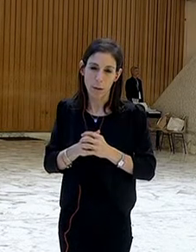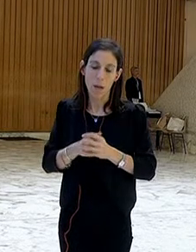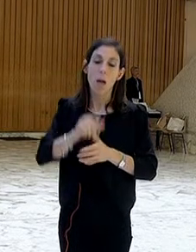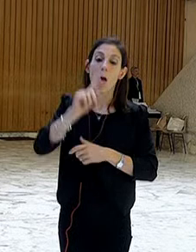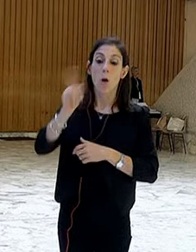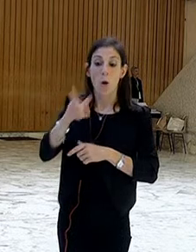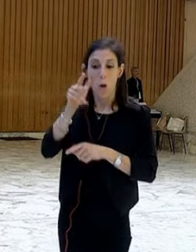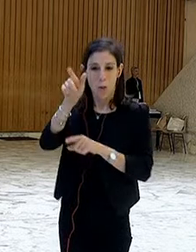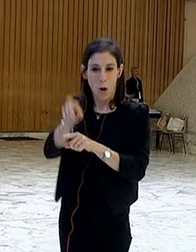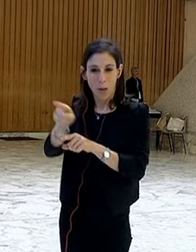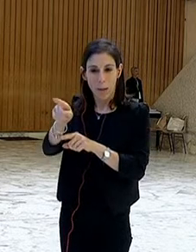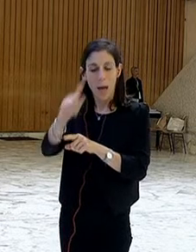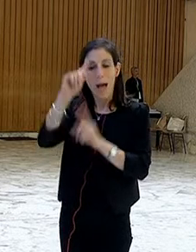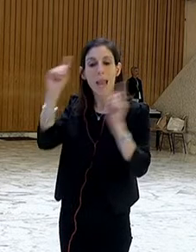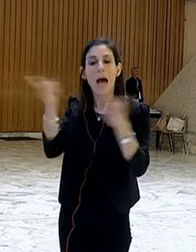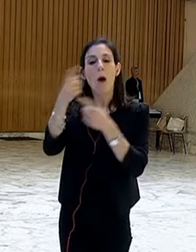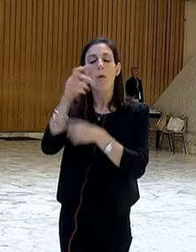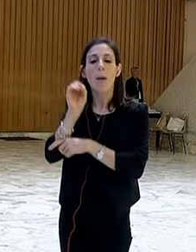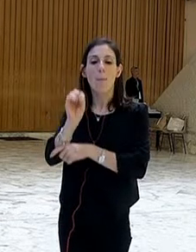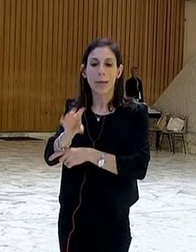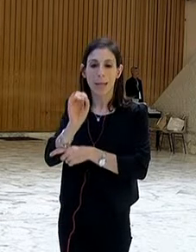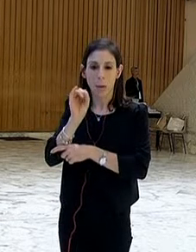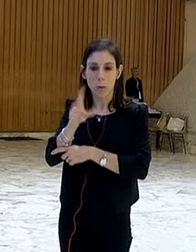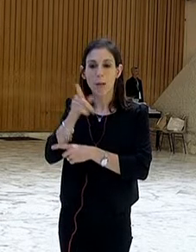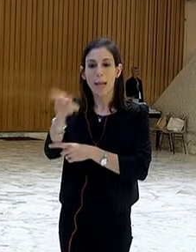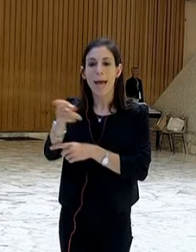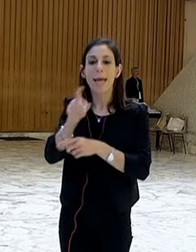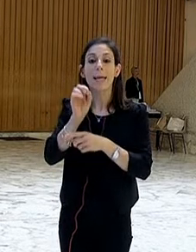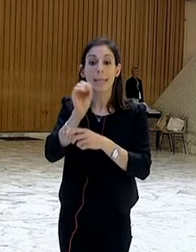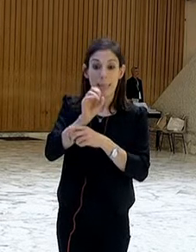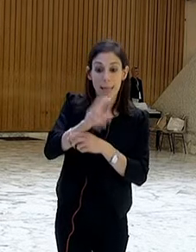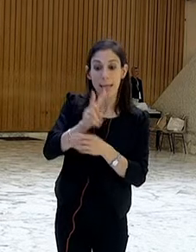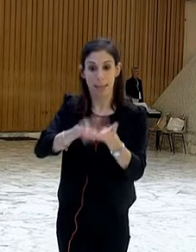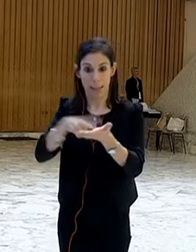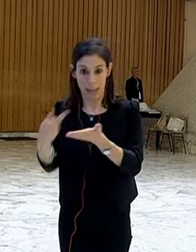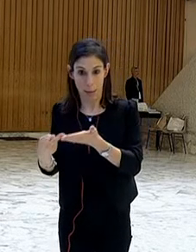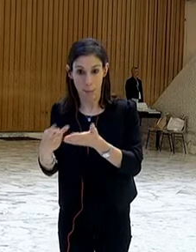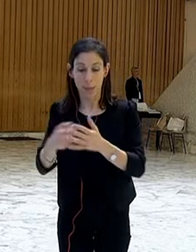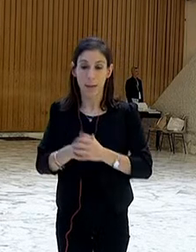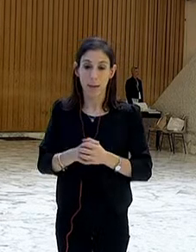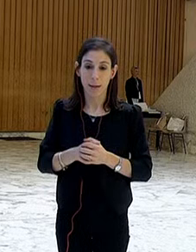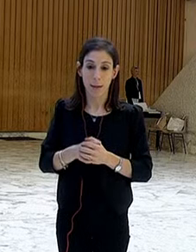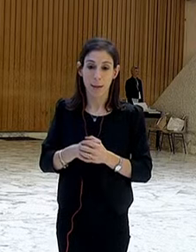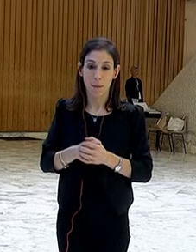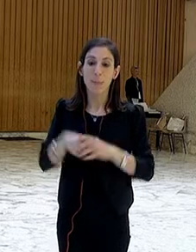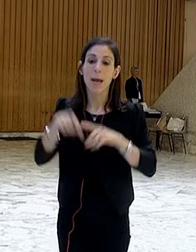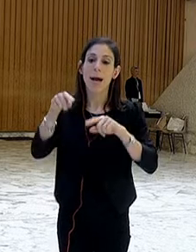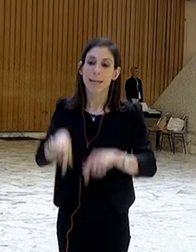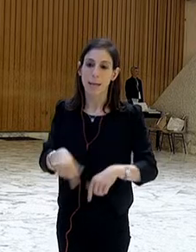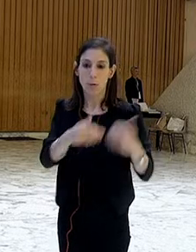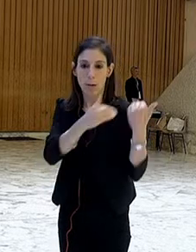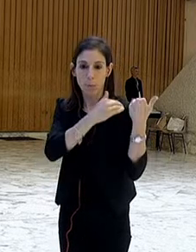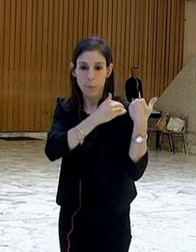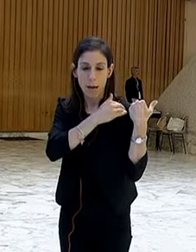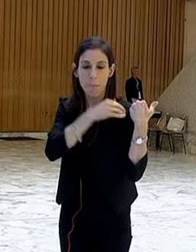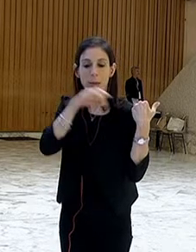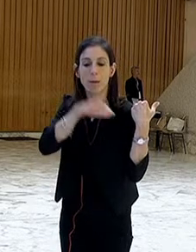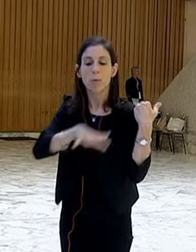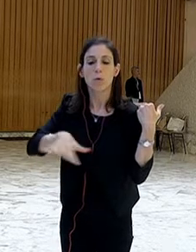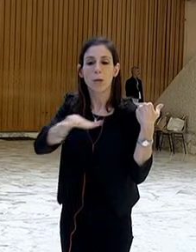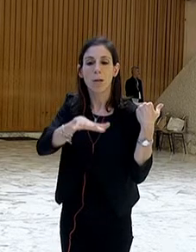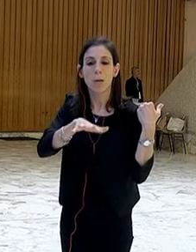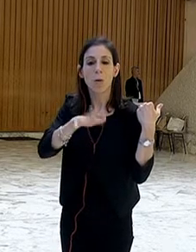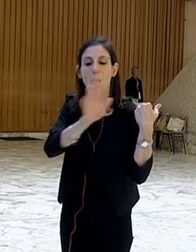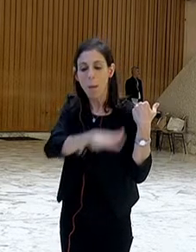è laureata in pedagogia, è stata insegnante e interprete, è ora responsabile di un centro per bambini e